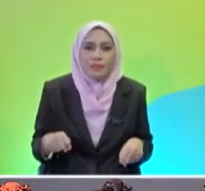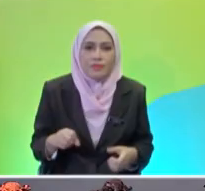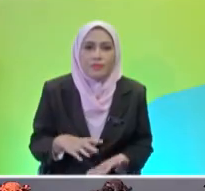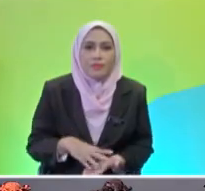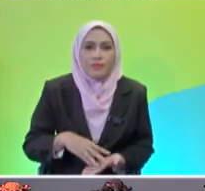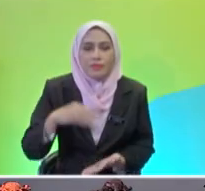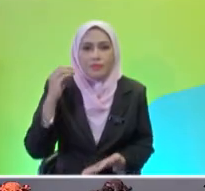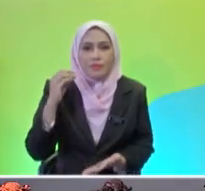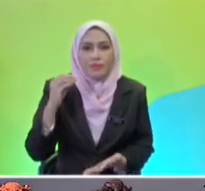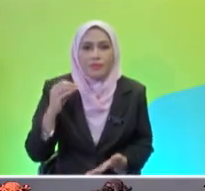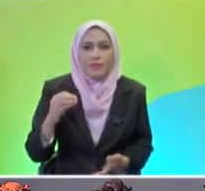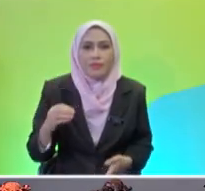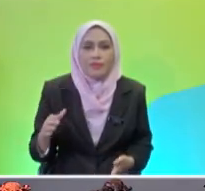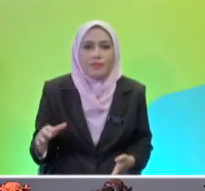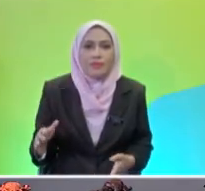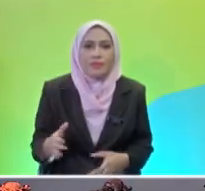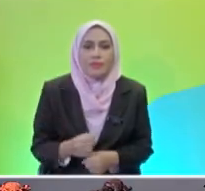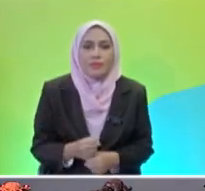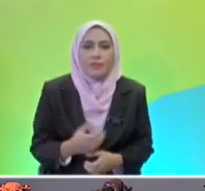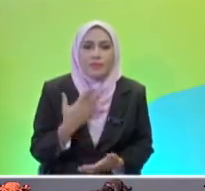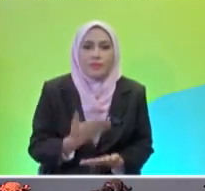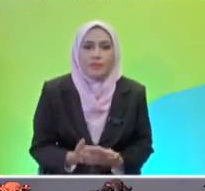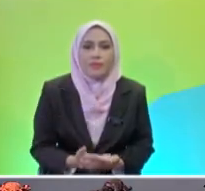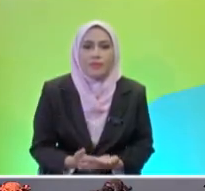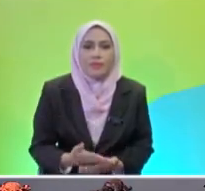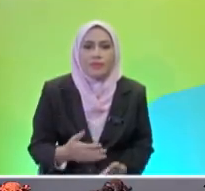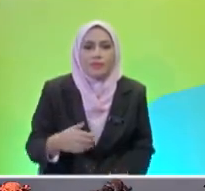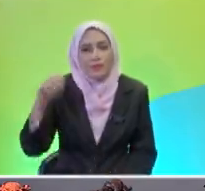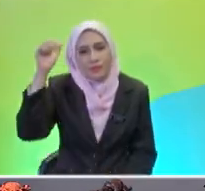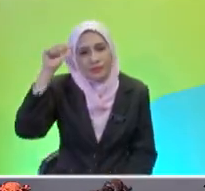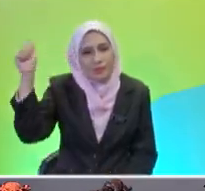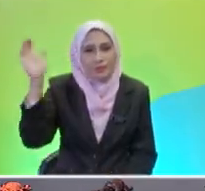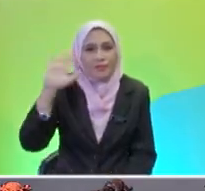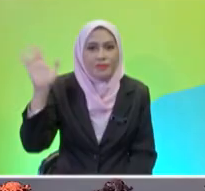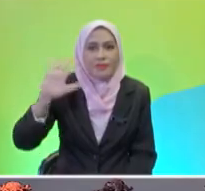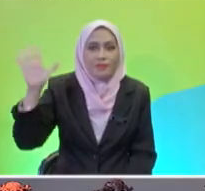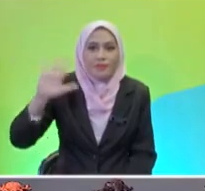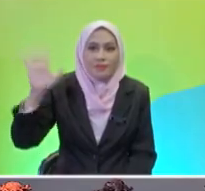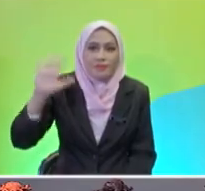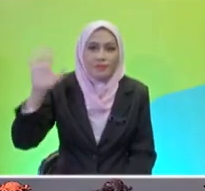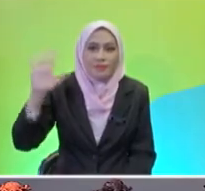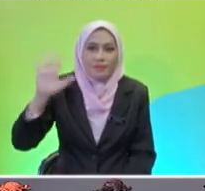lagi untuk episod akan datang. Assalamualaikum, bye-bye. Jom cikgu, kita nyanyi lagi sekali cikgu.